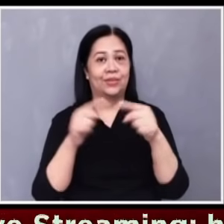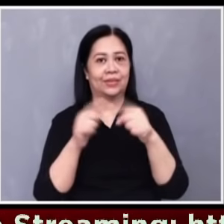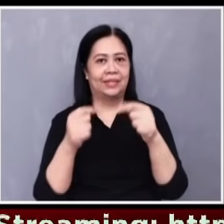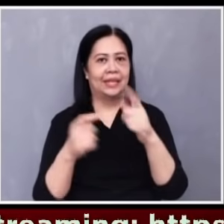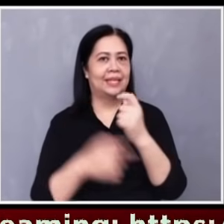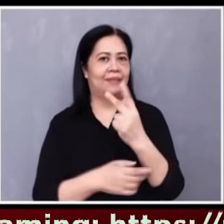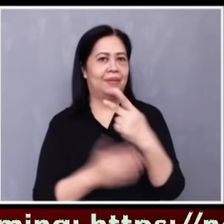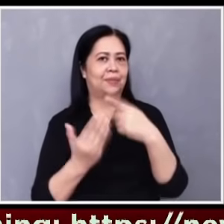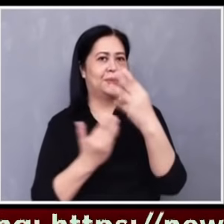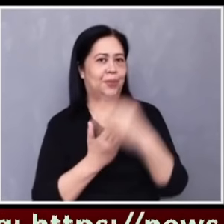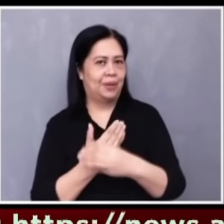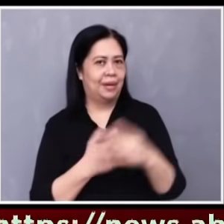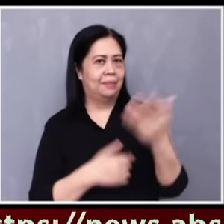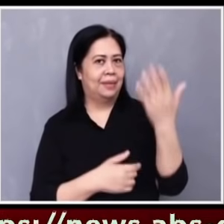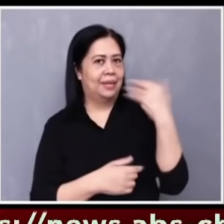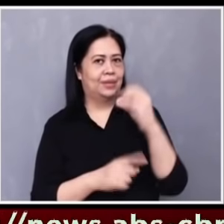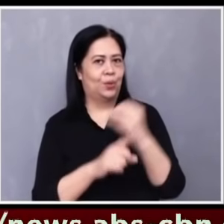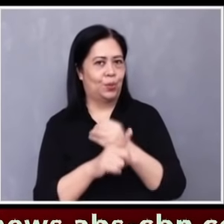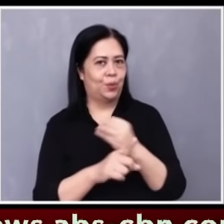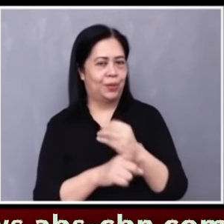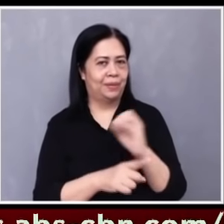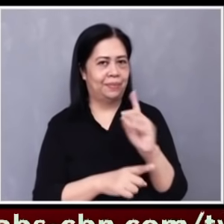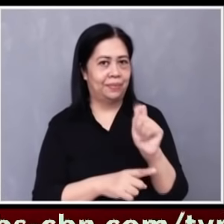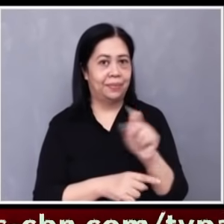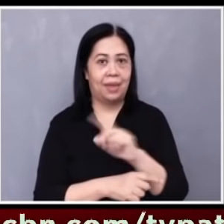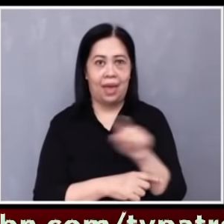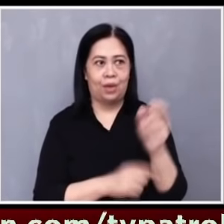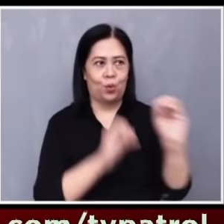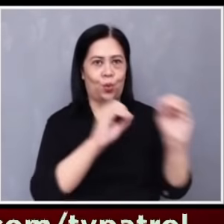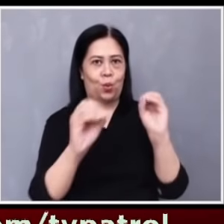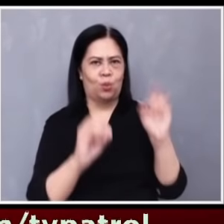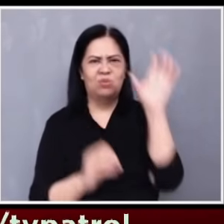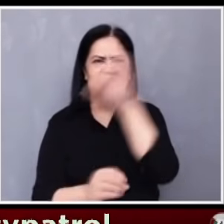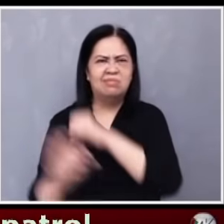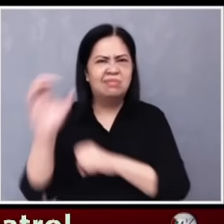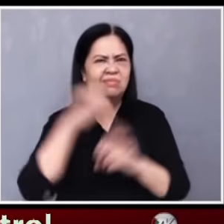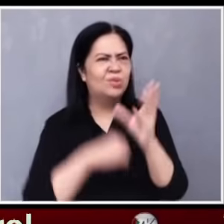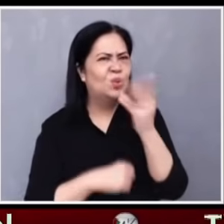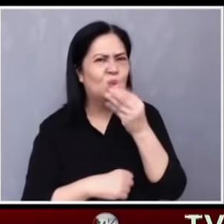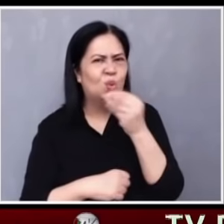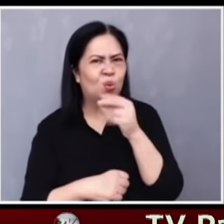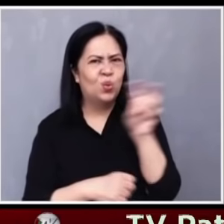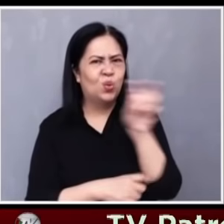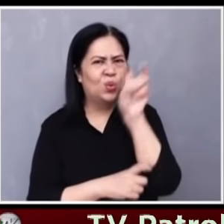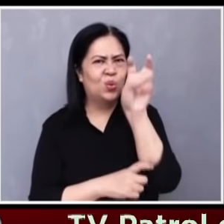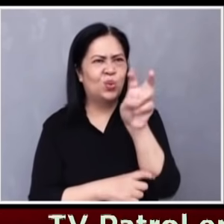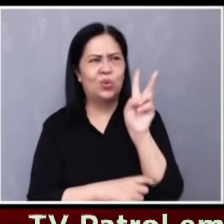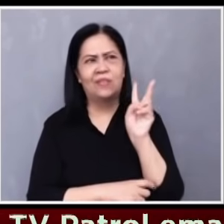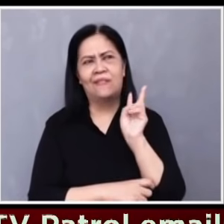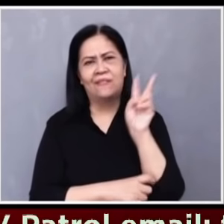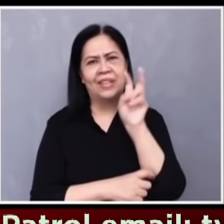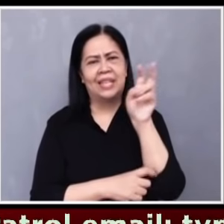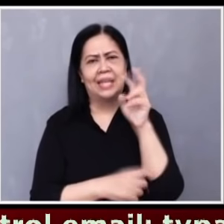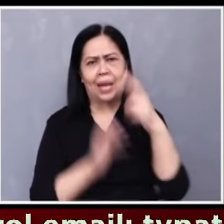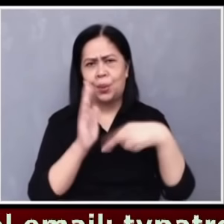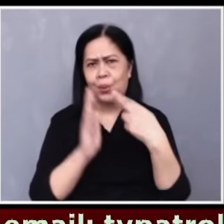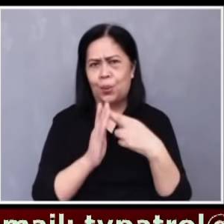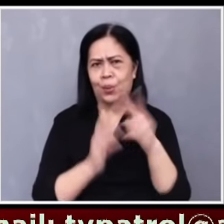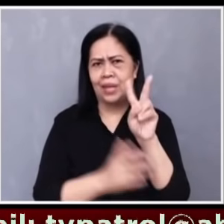series nitong Oktubre. At kanya-kanya na ngang hula ang netizens kung sino na nga ba ang gaganap na